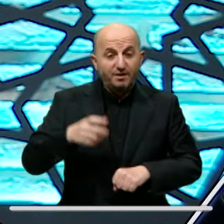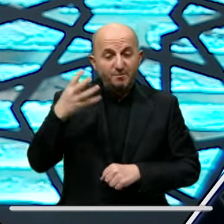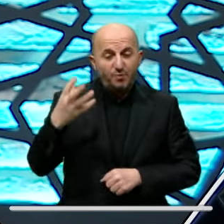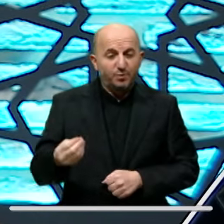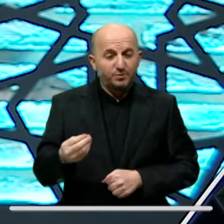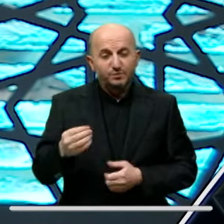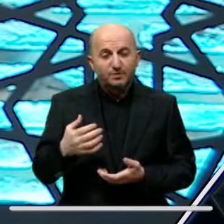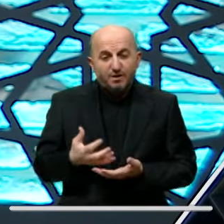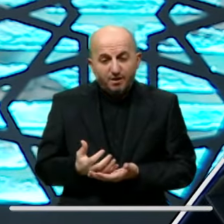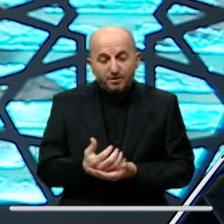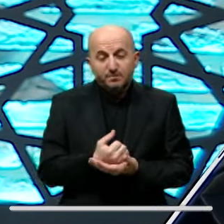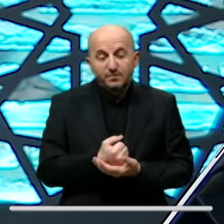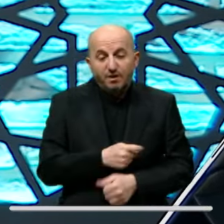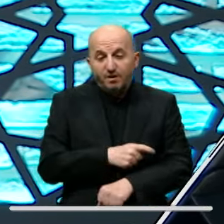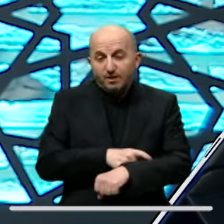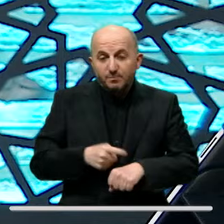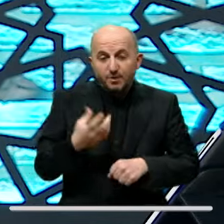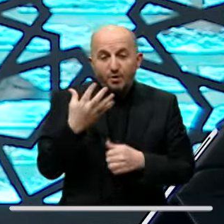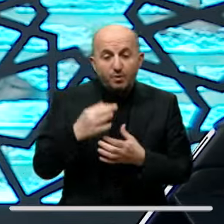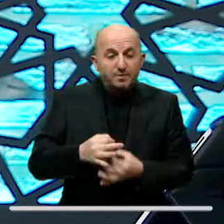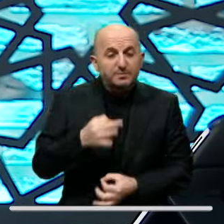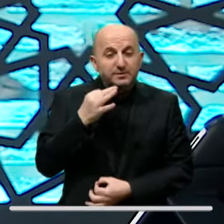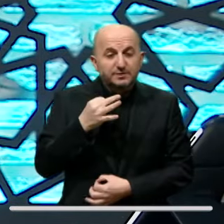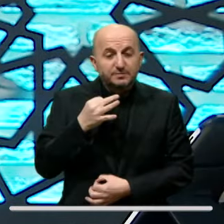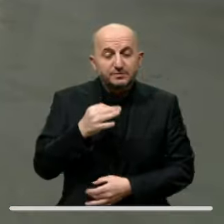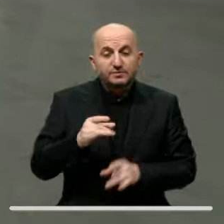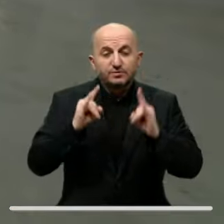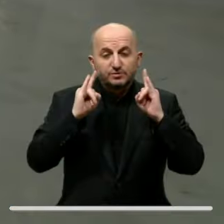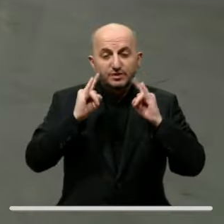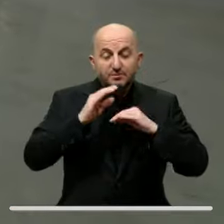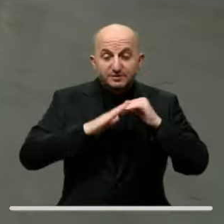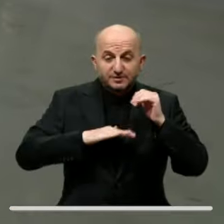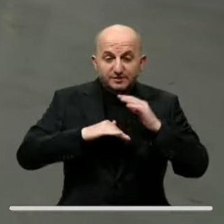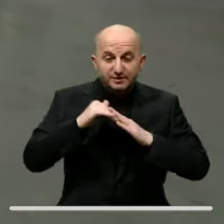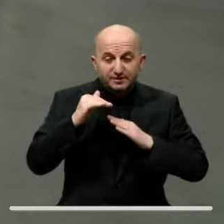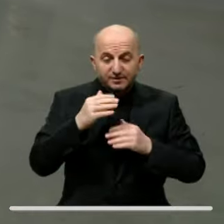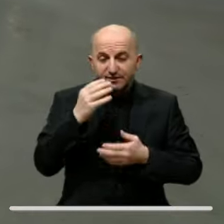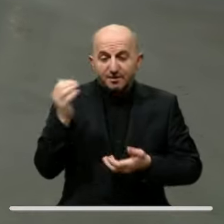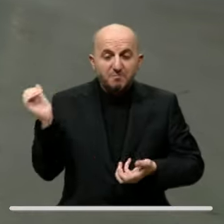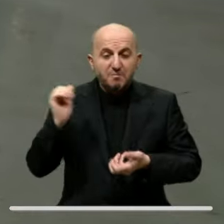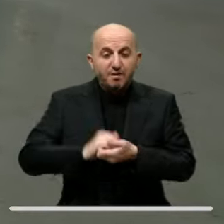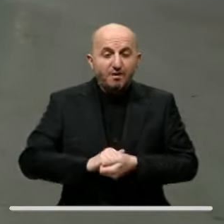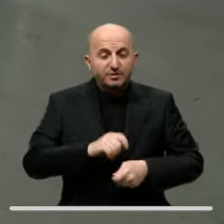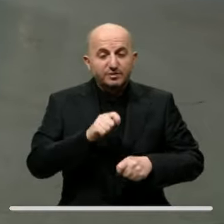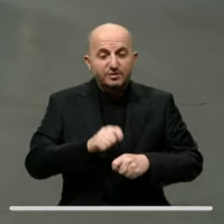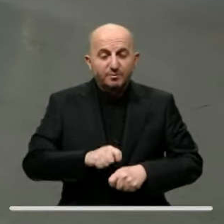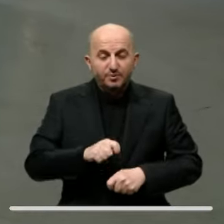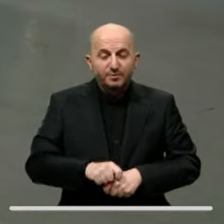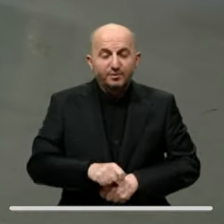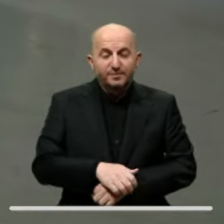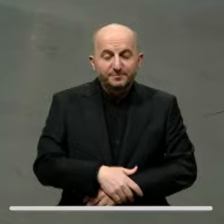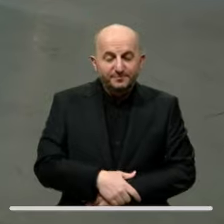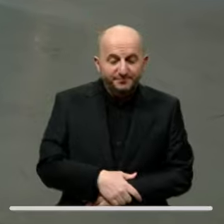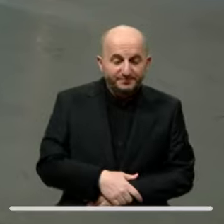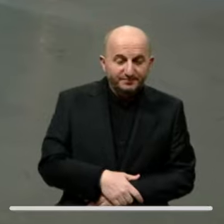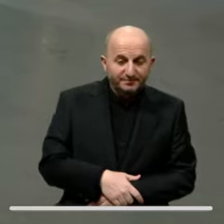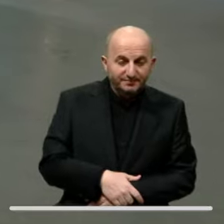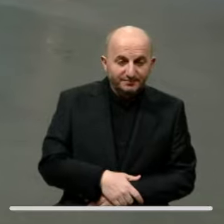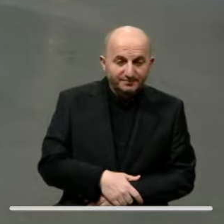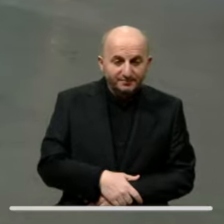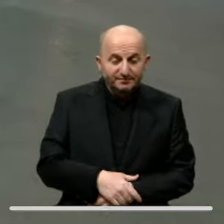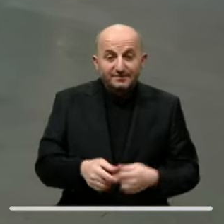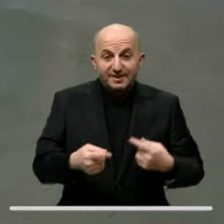yani gelirinde haramlar olan bir kimse bir cami inşaatına bağış yapıyor. Hayır hasenat kabilinden. Biz